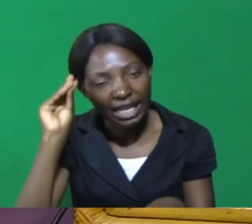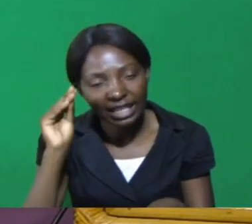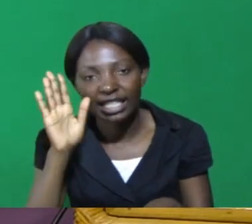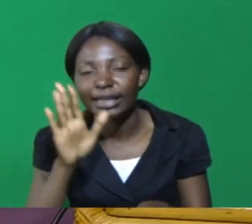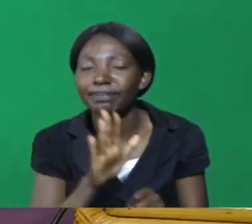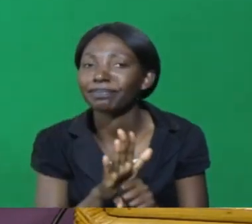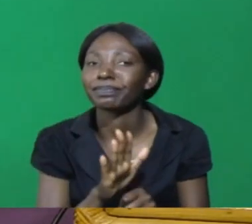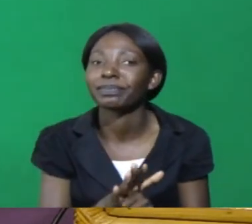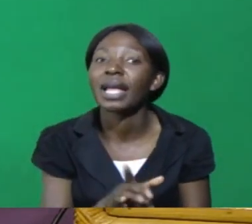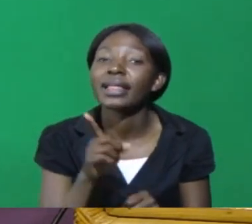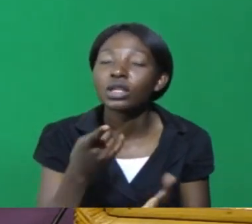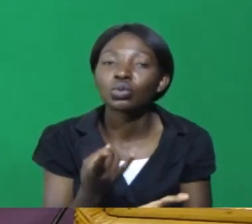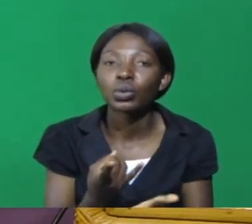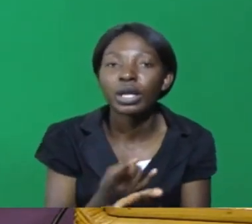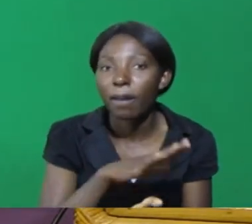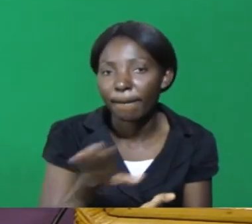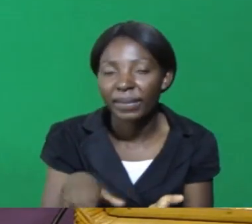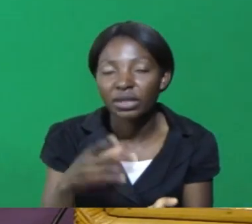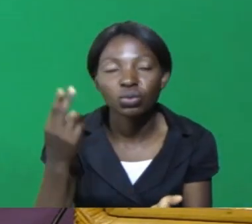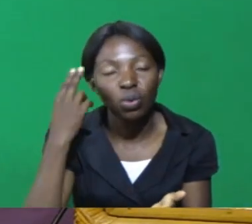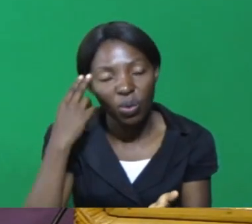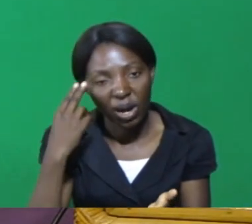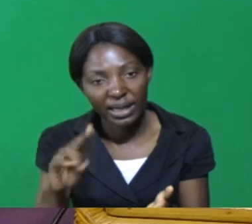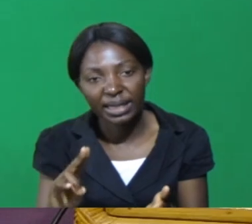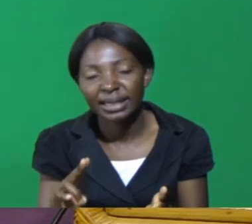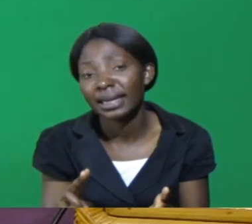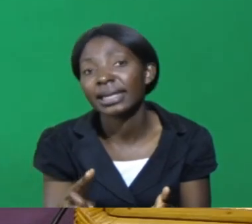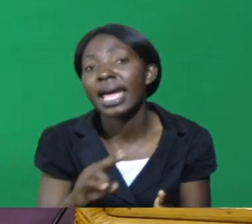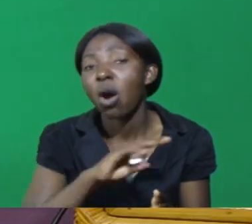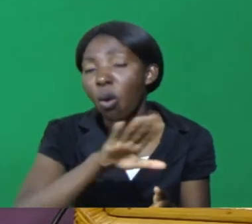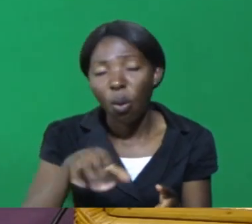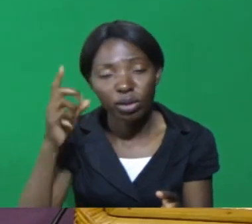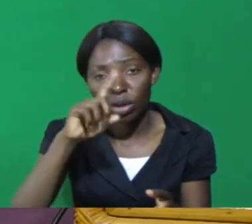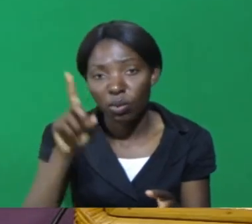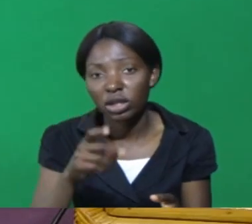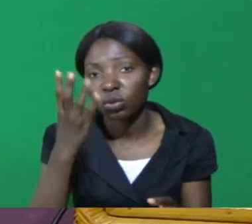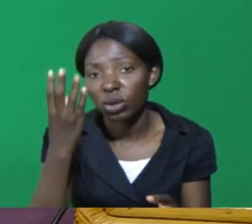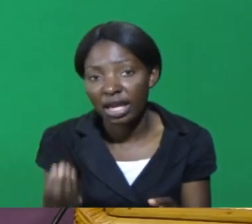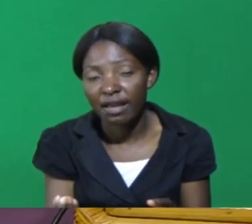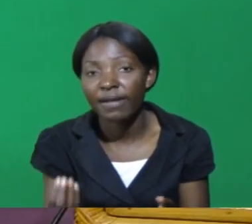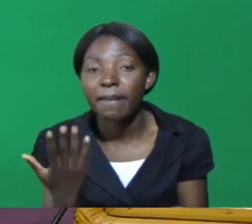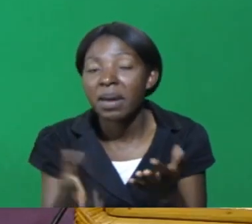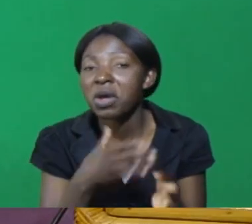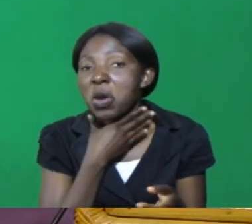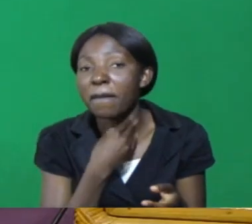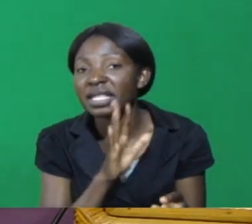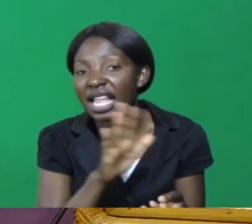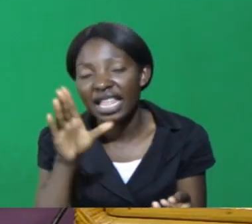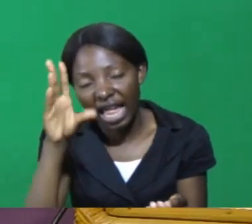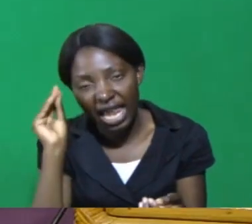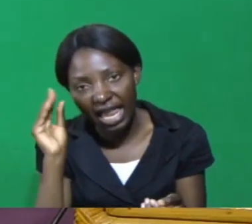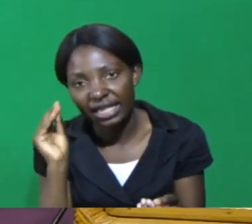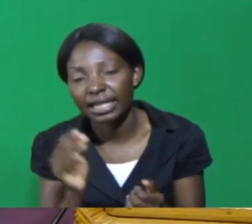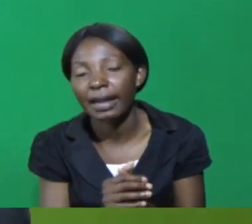zvakawanda zvinokubatsirai kuti mufambirane nemimwe mibvunzo yamuinayo, nekuti unogona kudaro wakajambwa nezvimwe zvidzidzo.